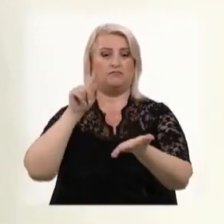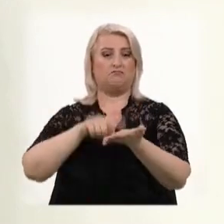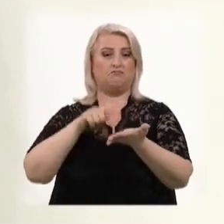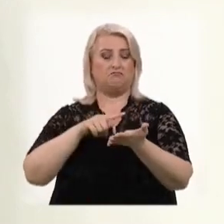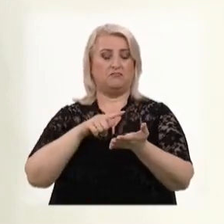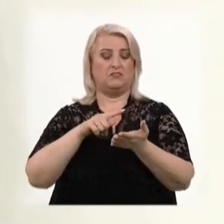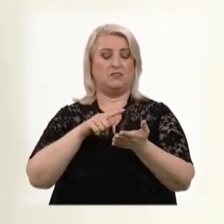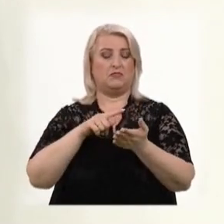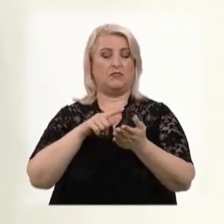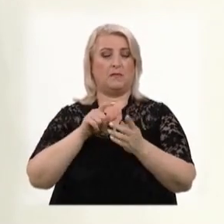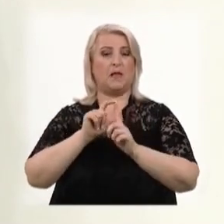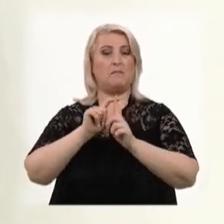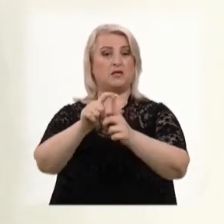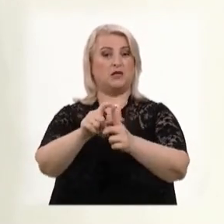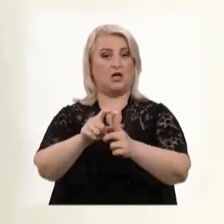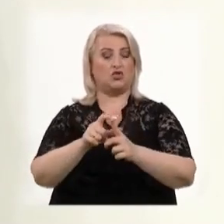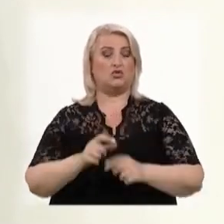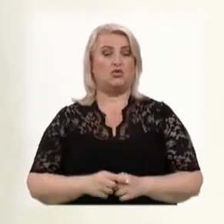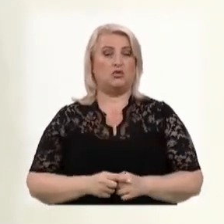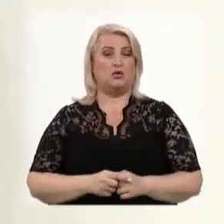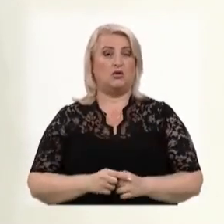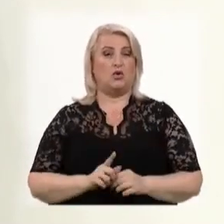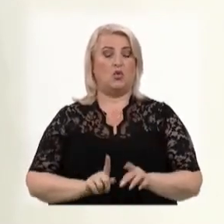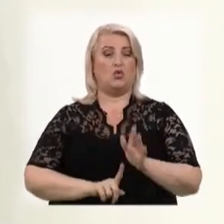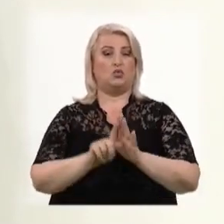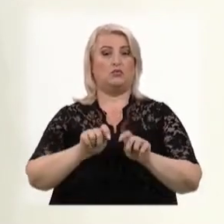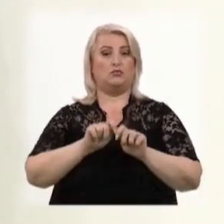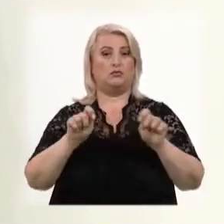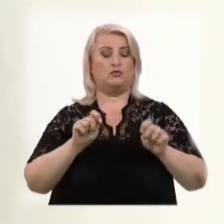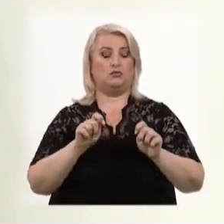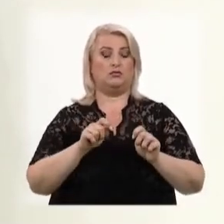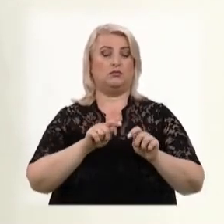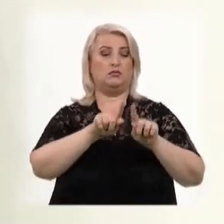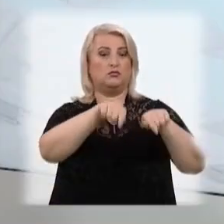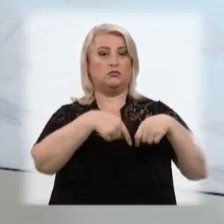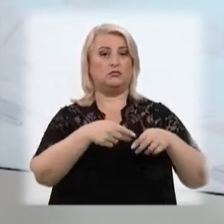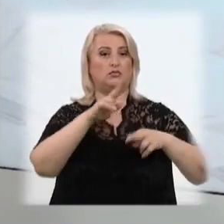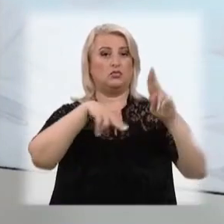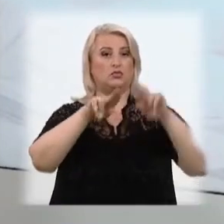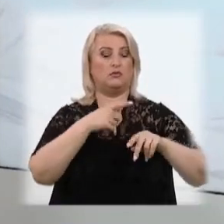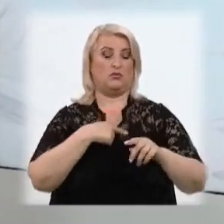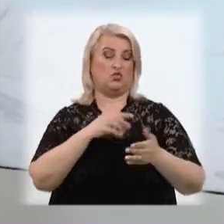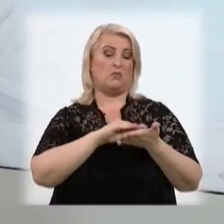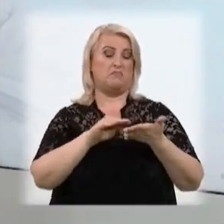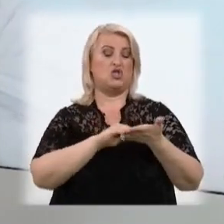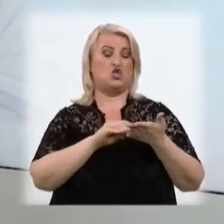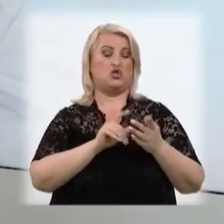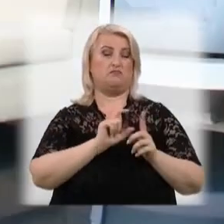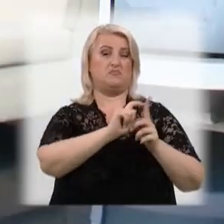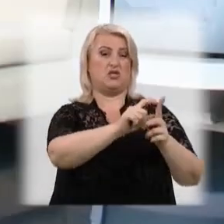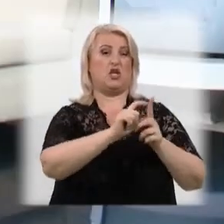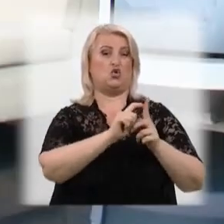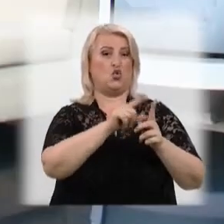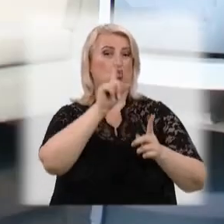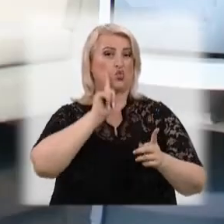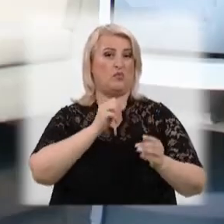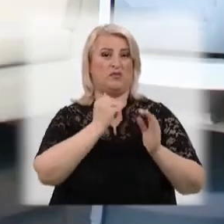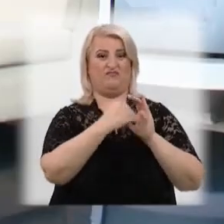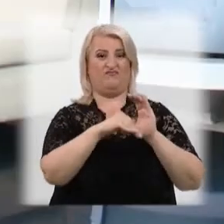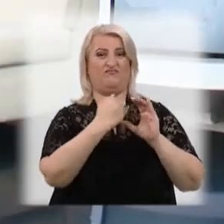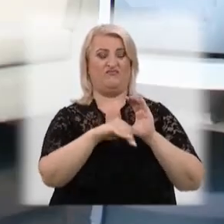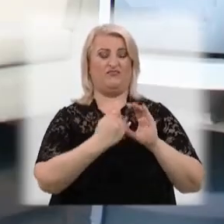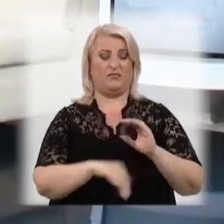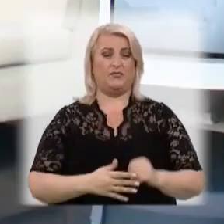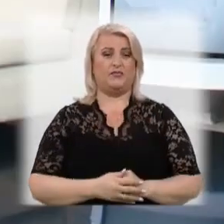a crescut conversia în solicitări pe construcție pentru că scriu mesajul ăla Oil este comoda de când se